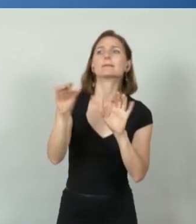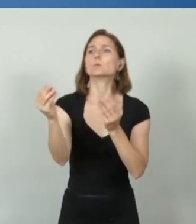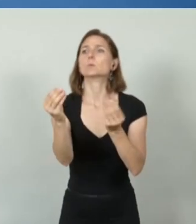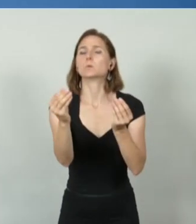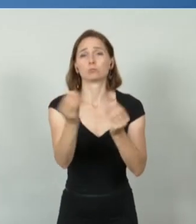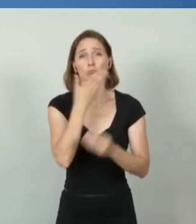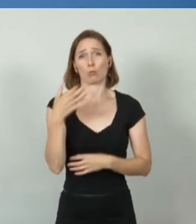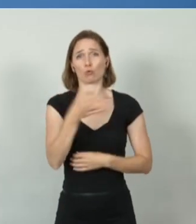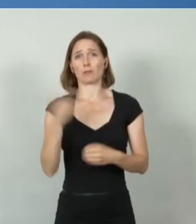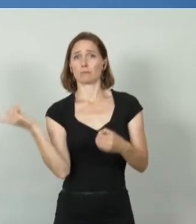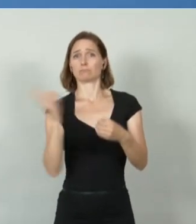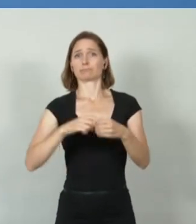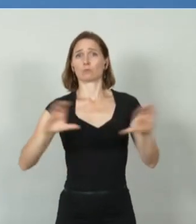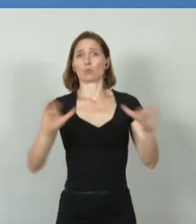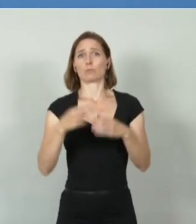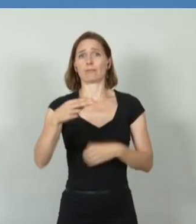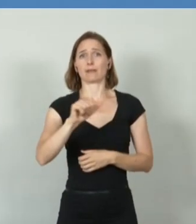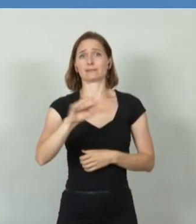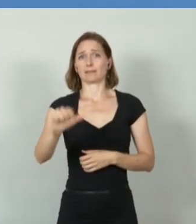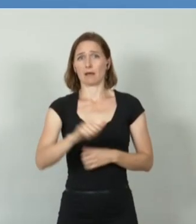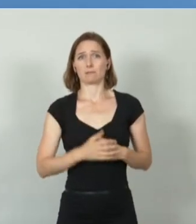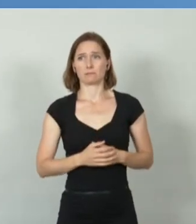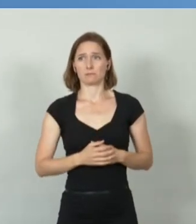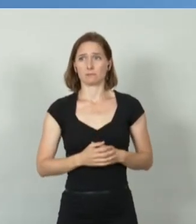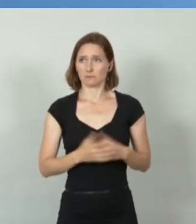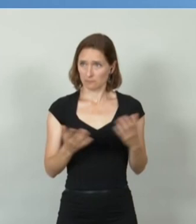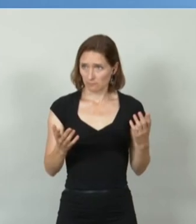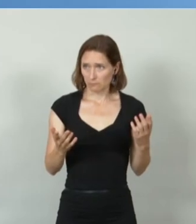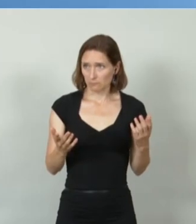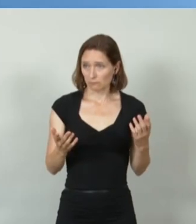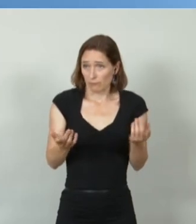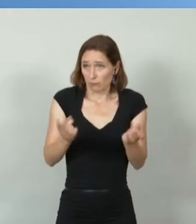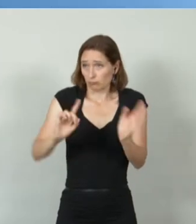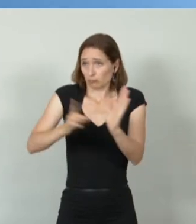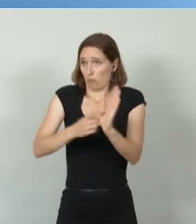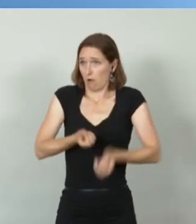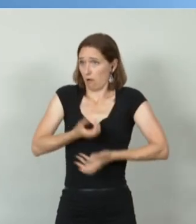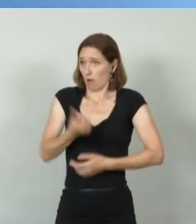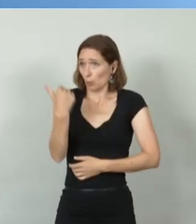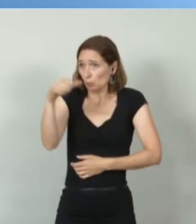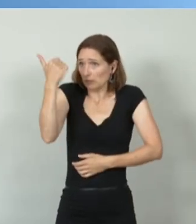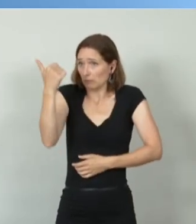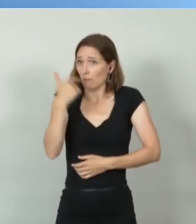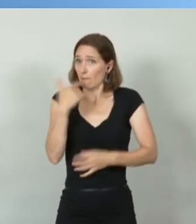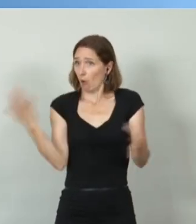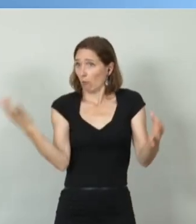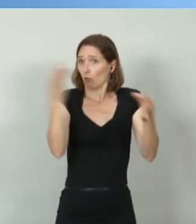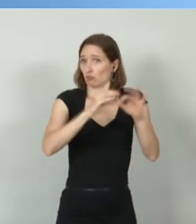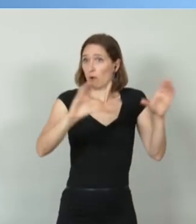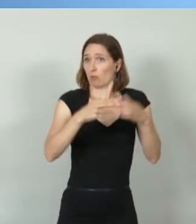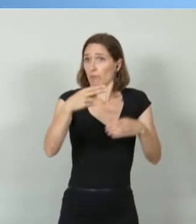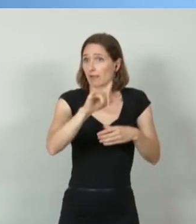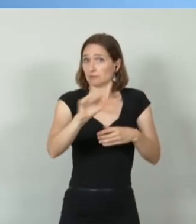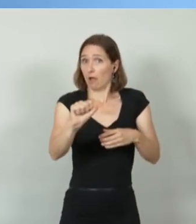ça je crois pas que ce soit possible si vous avez une expression particulière après vous pouvez si vous voulez rejoindre le groupe NASA si dans son accord